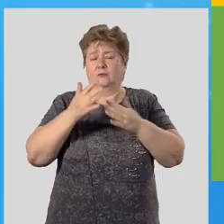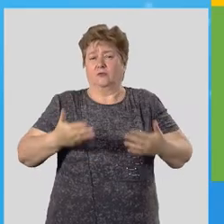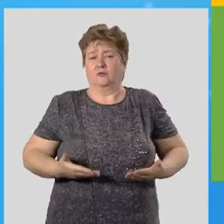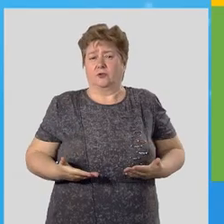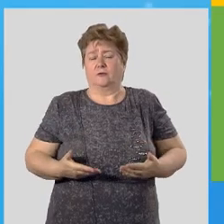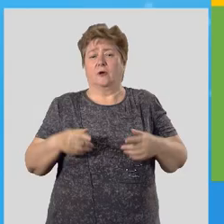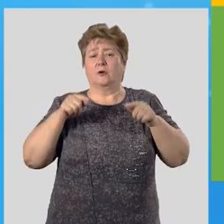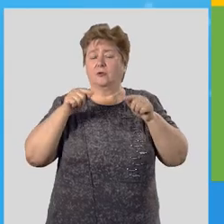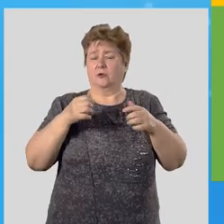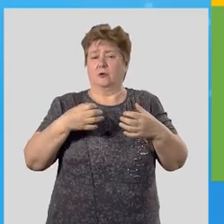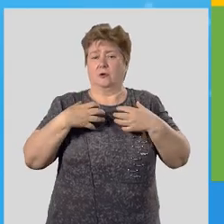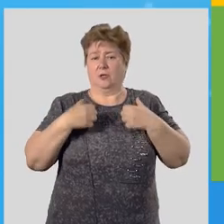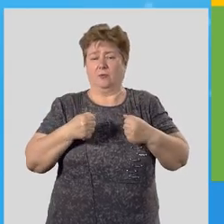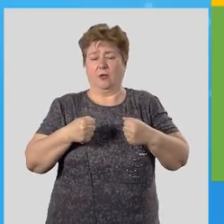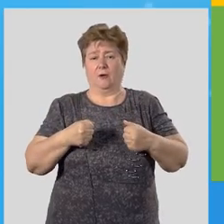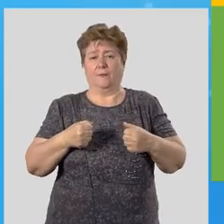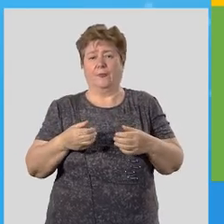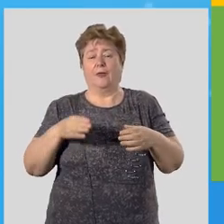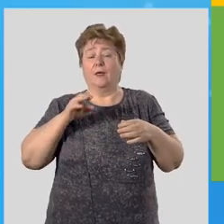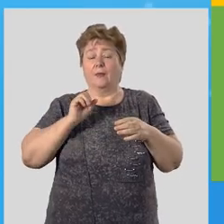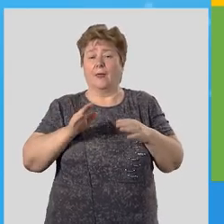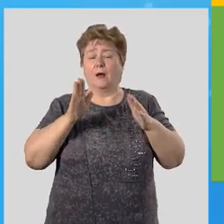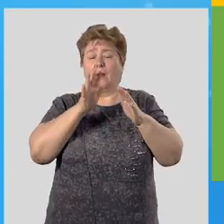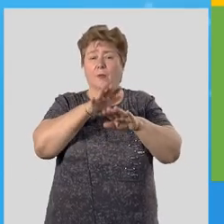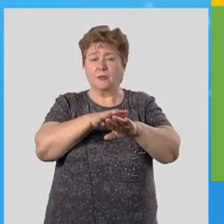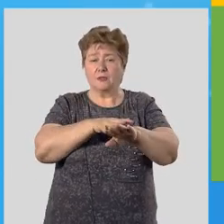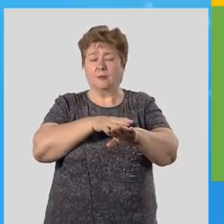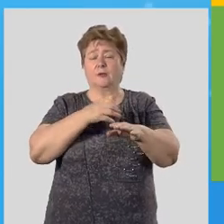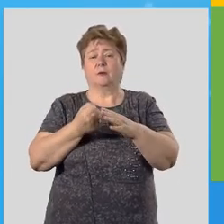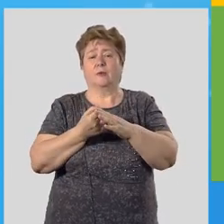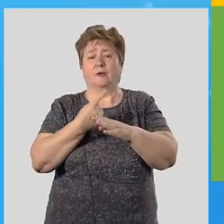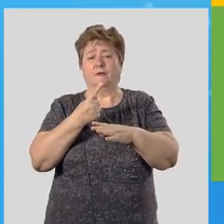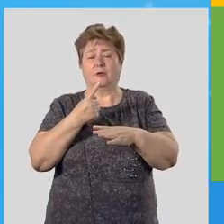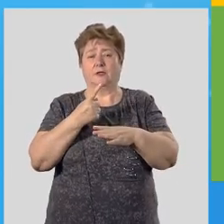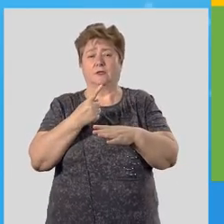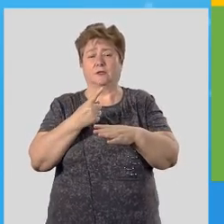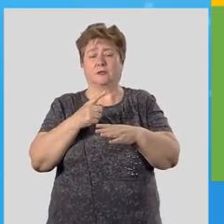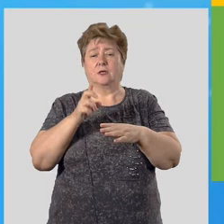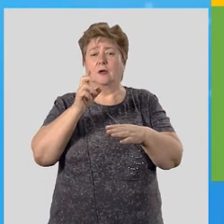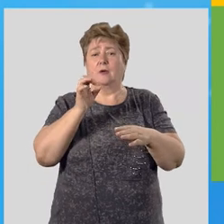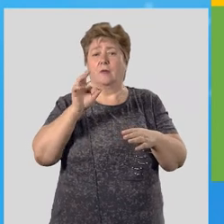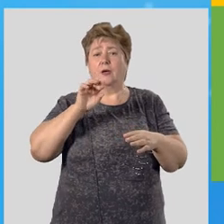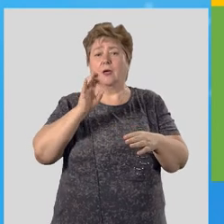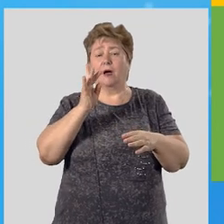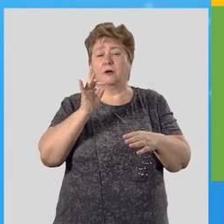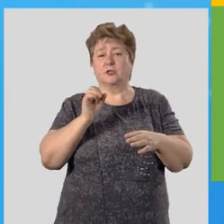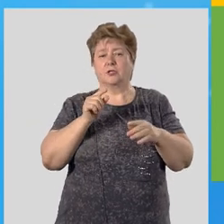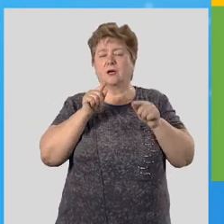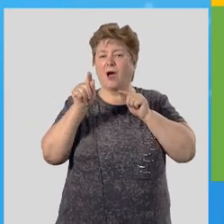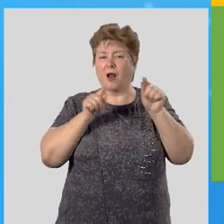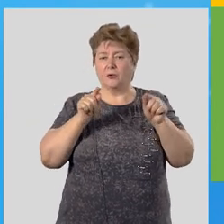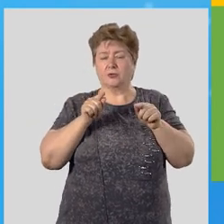более приспособленные. Так постепенно и появились боярышник с его